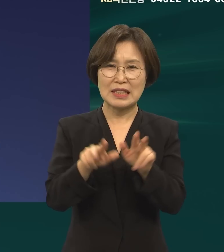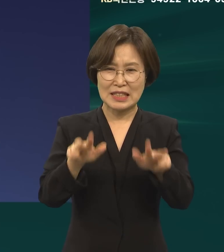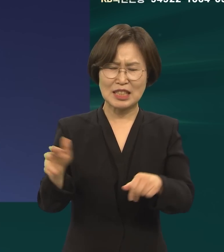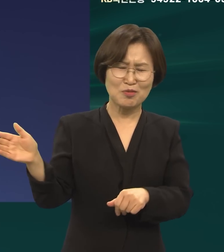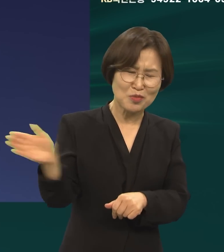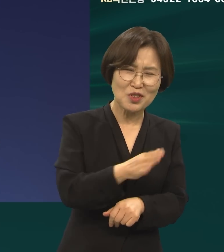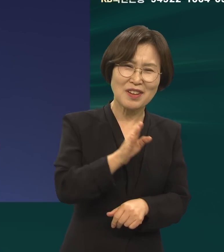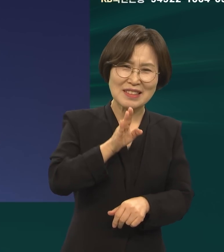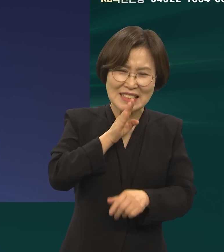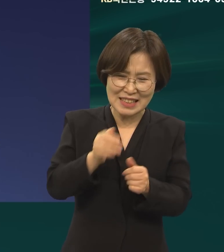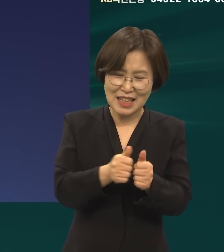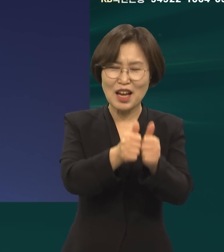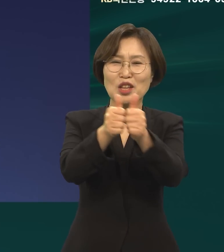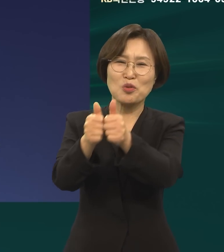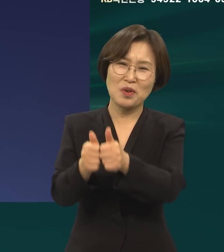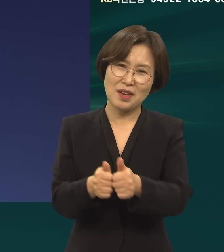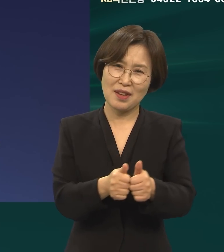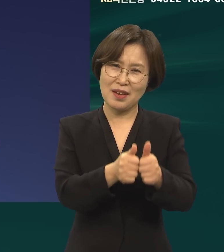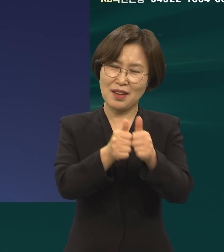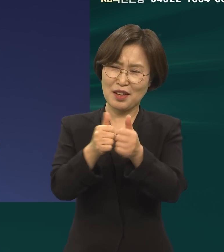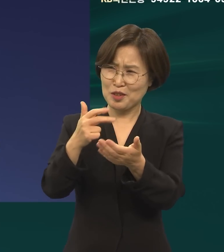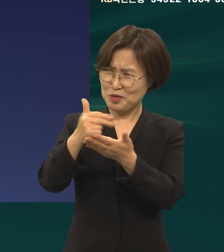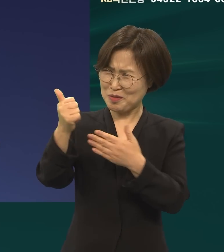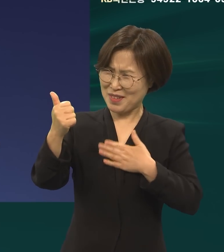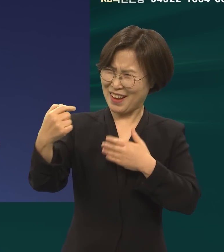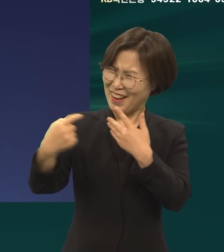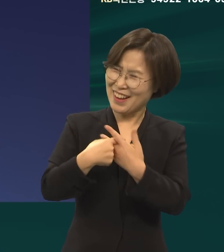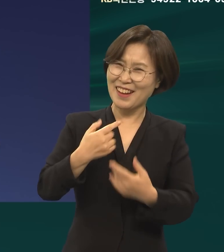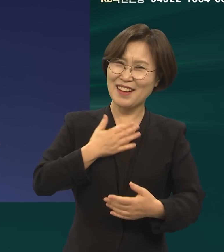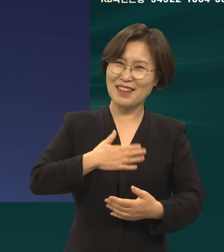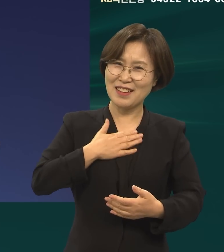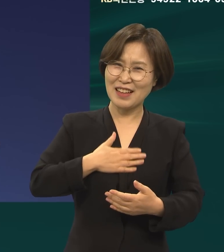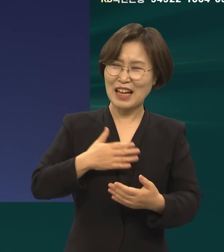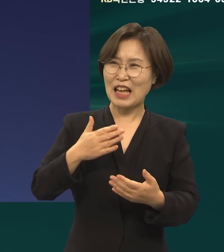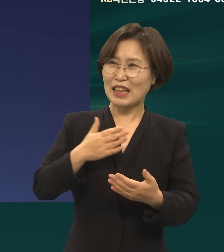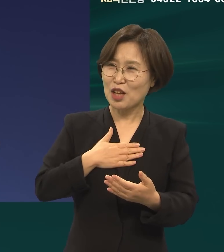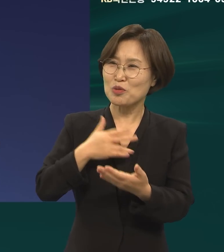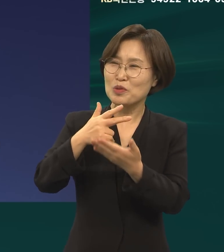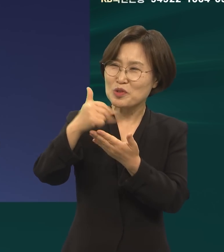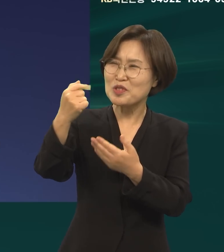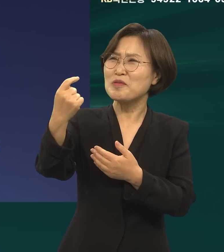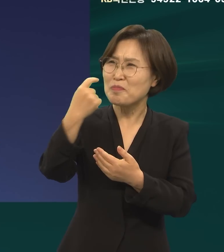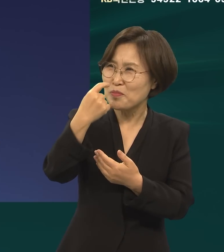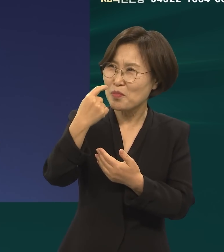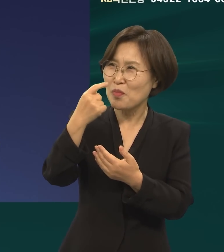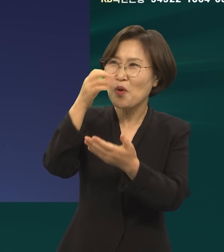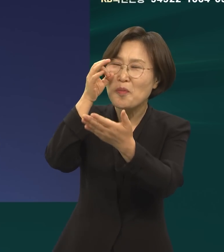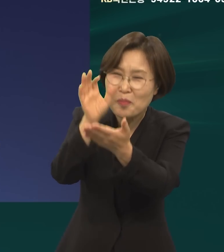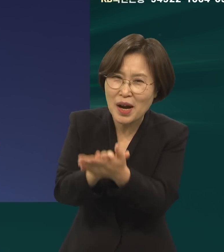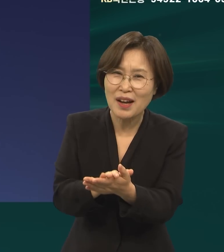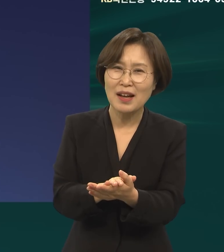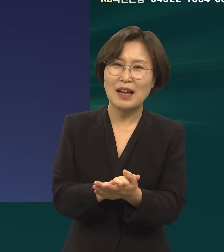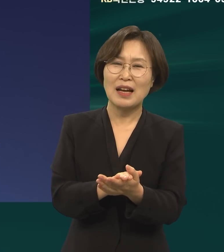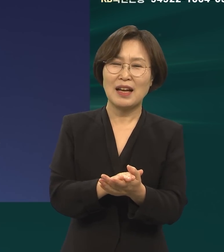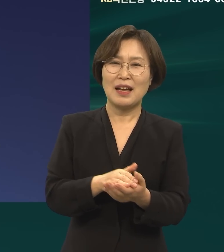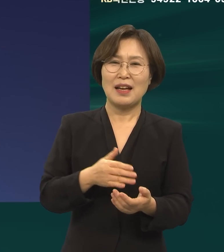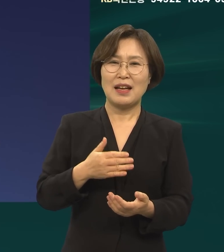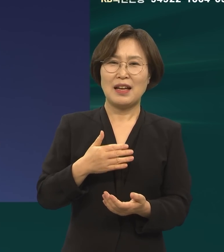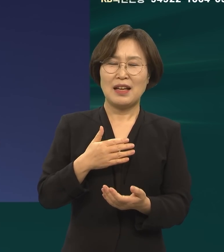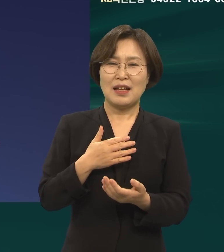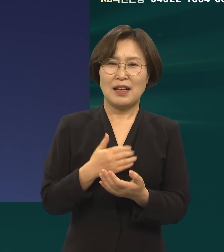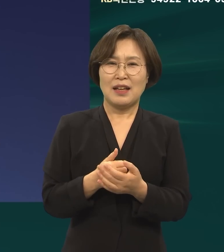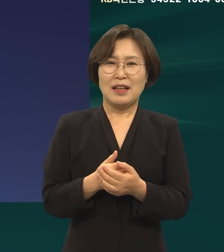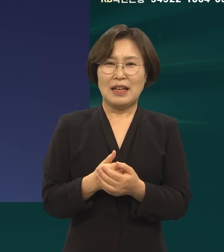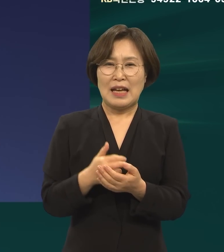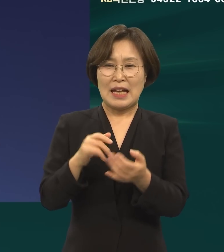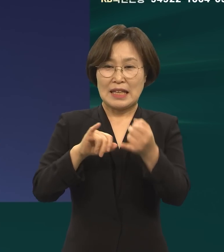것입니다. 주님이 나를 아신다는 것, 내가 그 주님을 배웠다는 것, 우리는 안 뵙고도 약속의